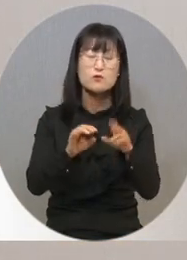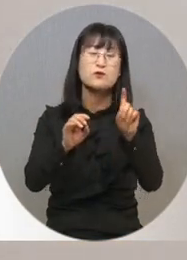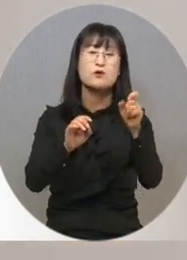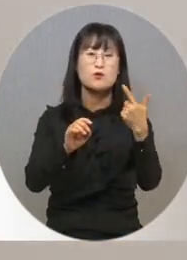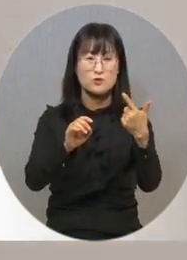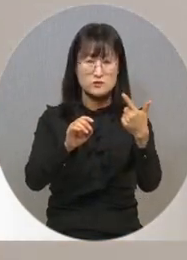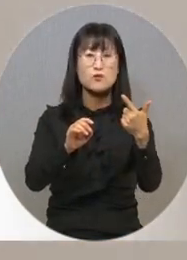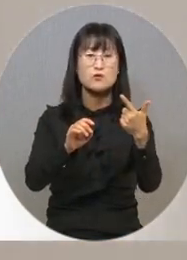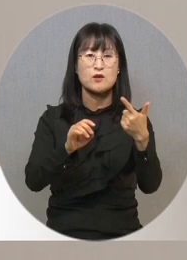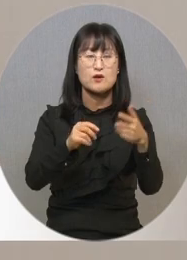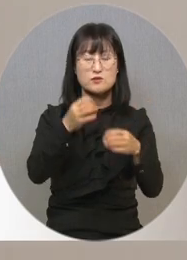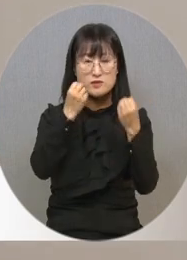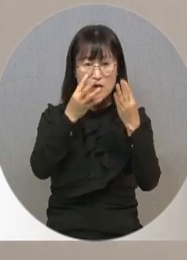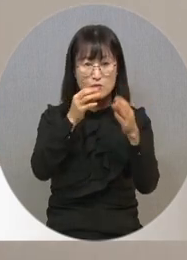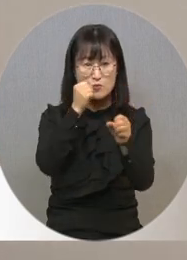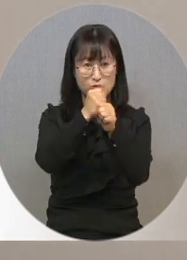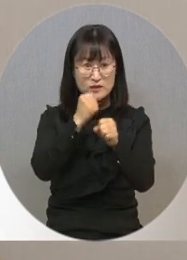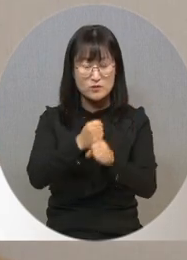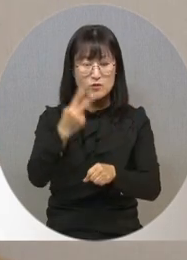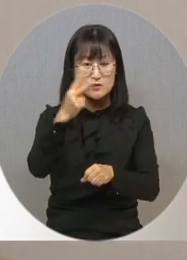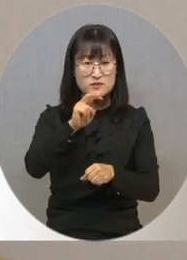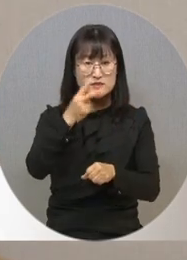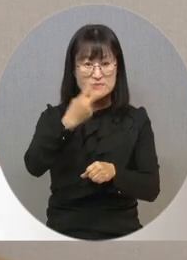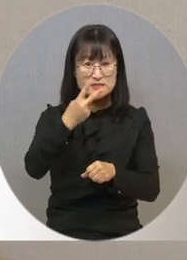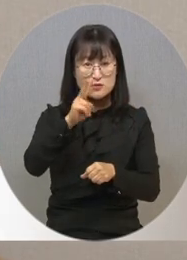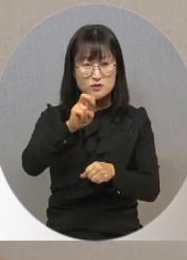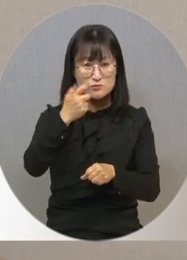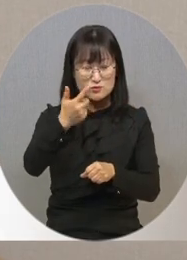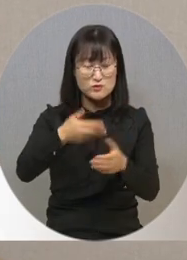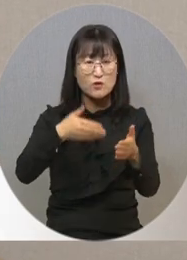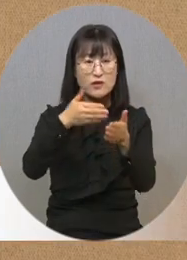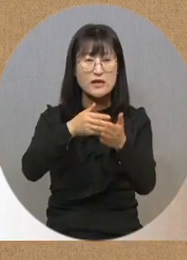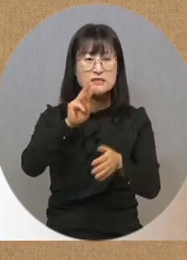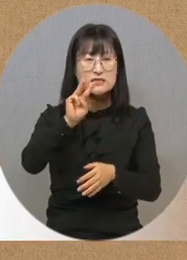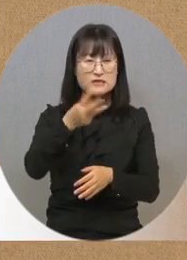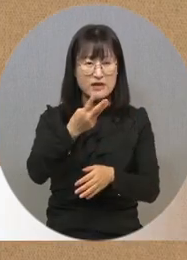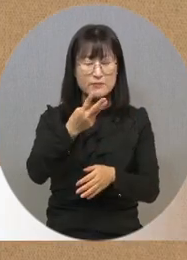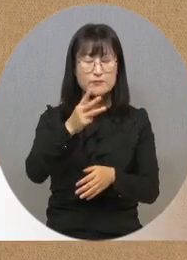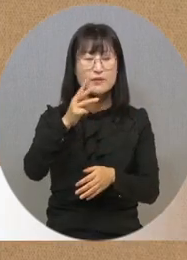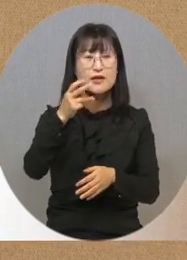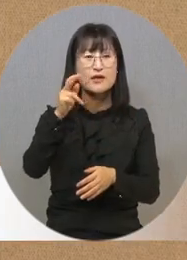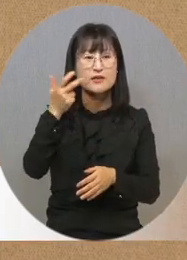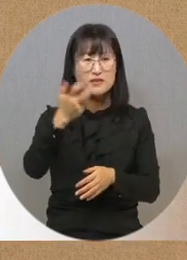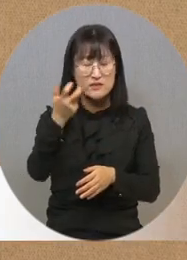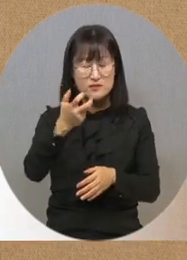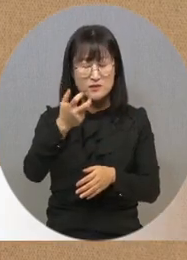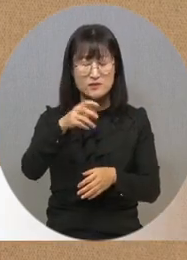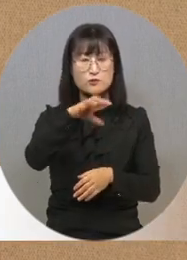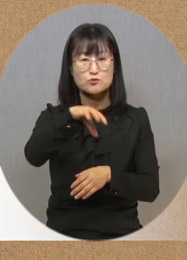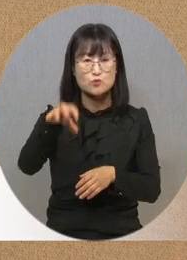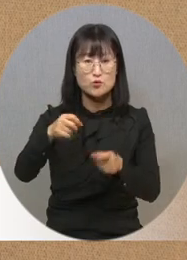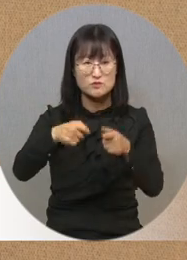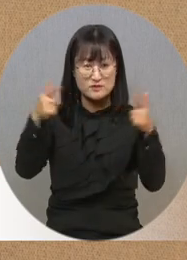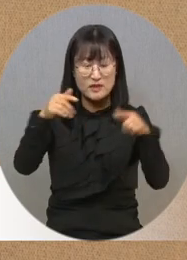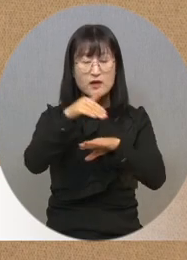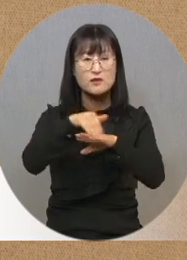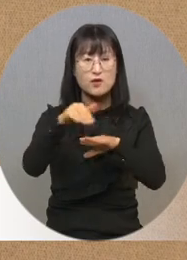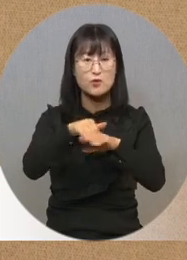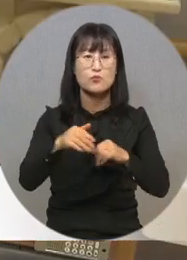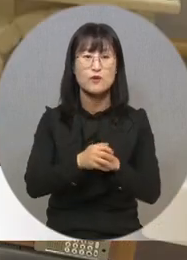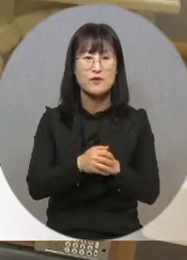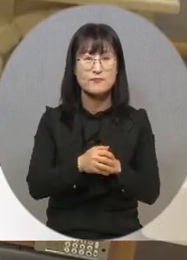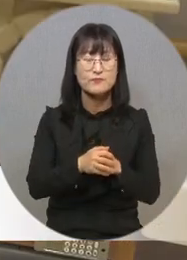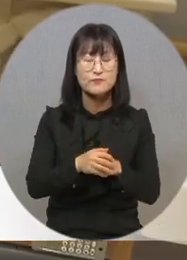16개 신규 지정하고 2026년까지 총 370개소로 확대합니다. 영세아 전용